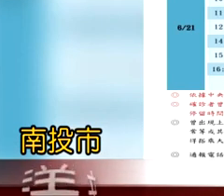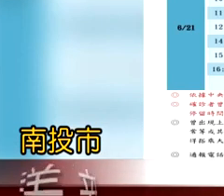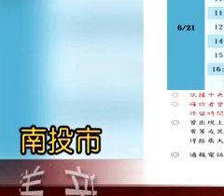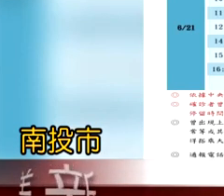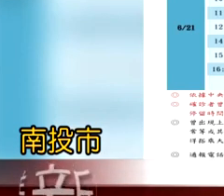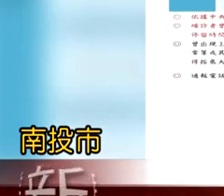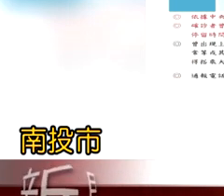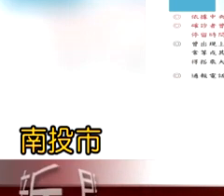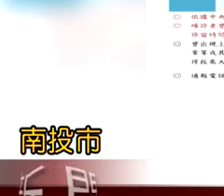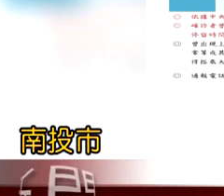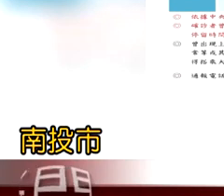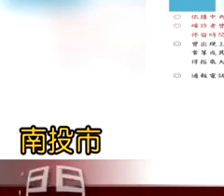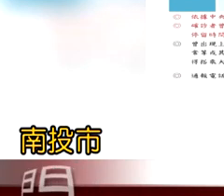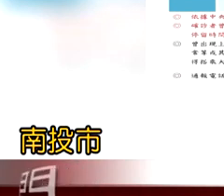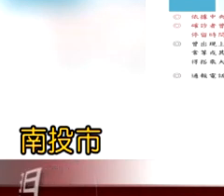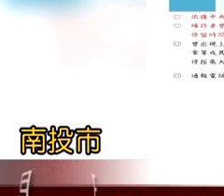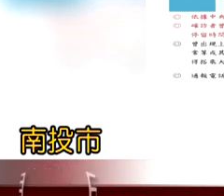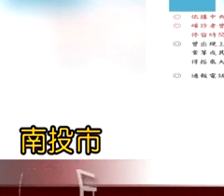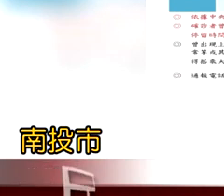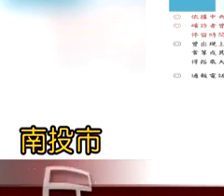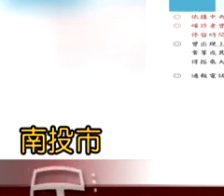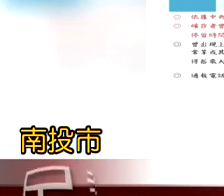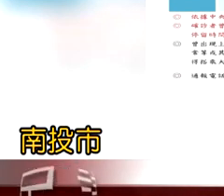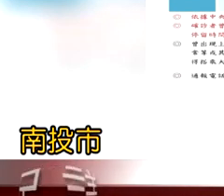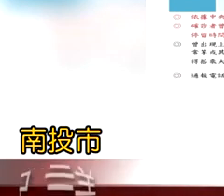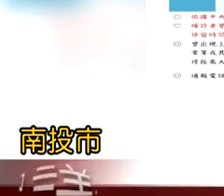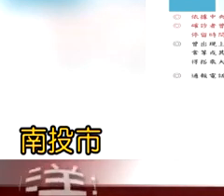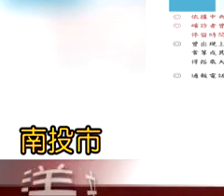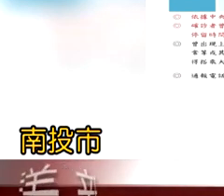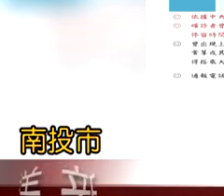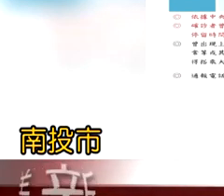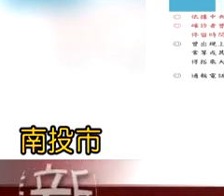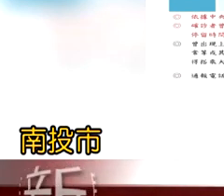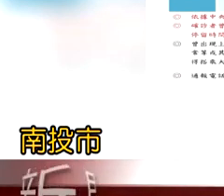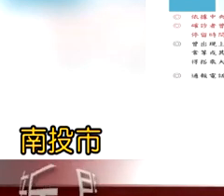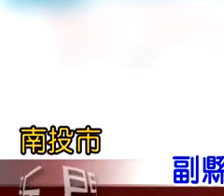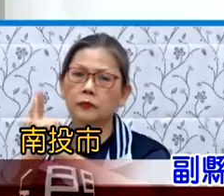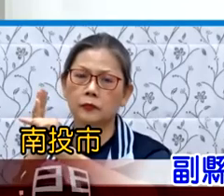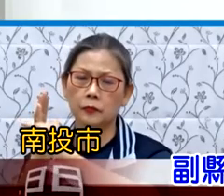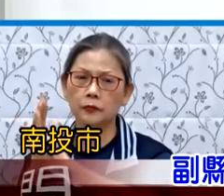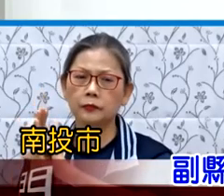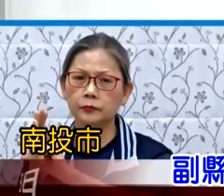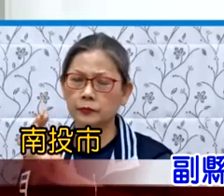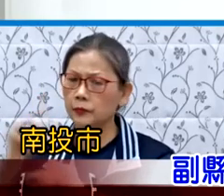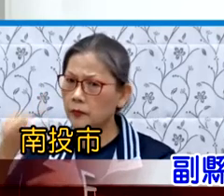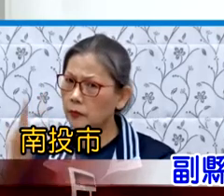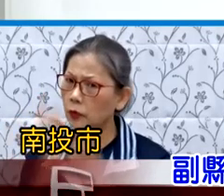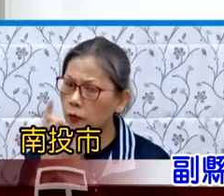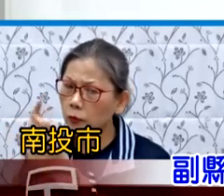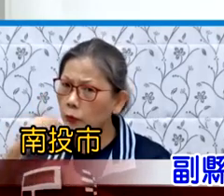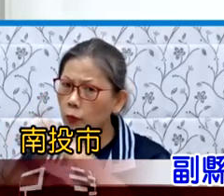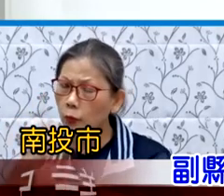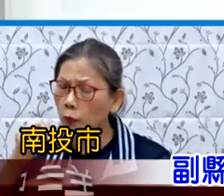也就是14224哈。是66岁的芝山镇女性哈，那在接触者方